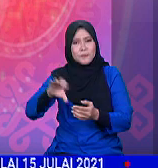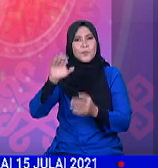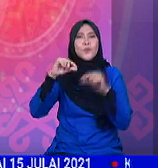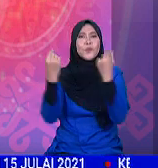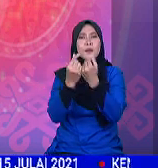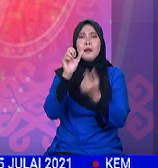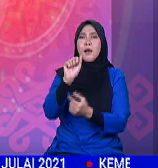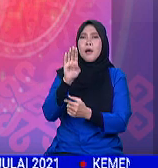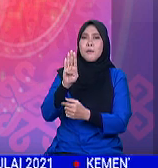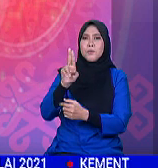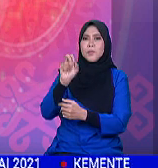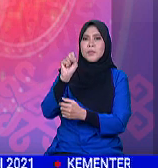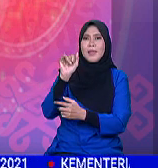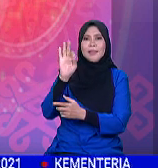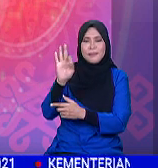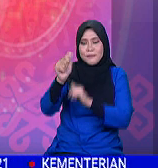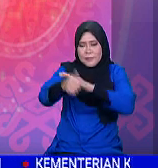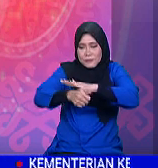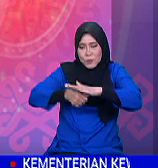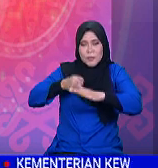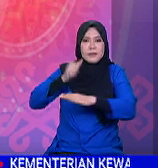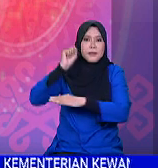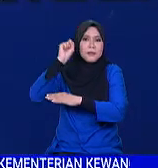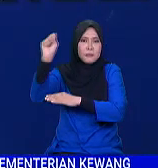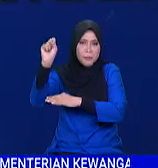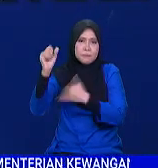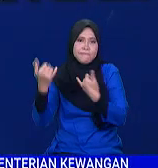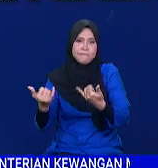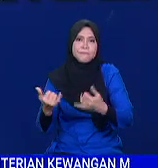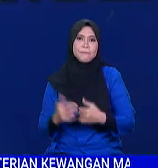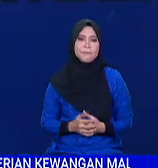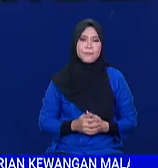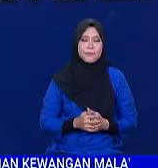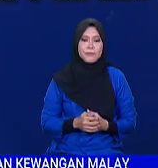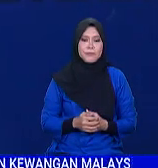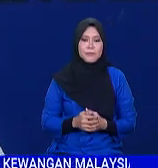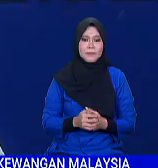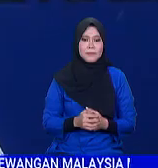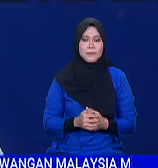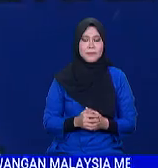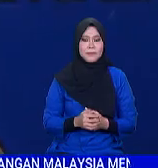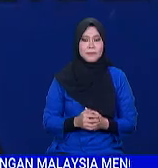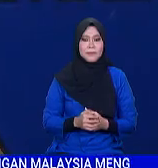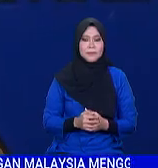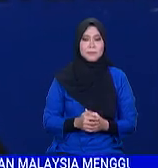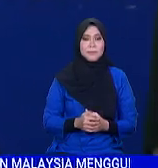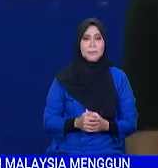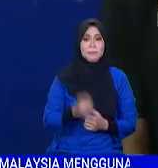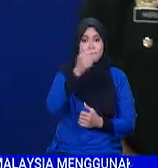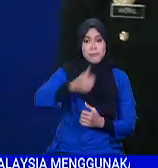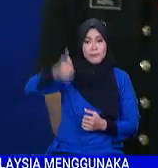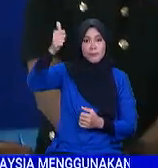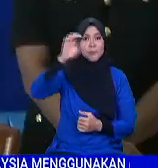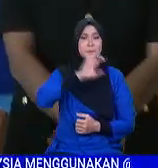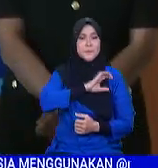sayyaf yang dipercayai masih bersembunyi di sofa hai hai Hai pesuruhjaya Polresta